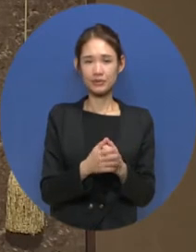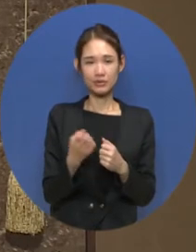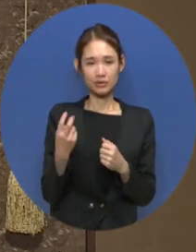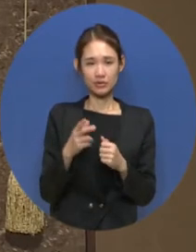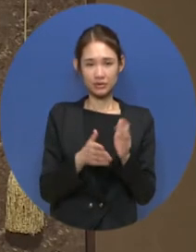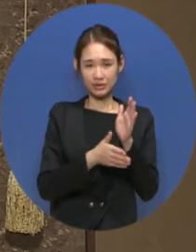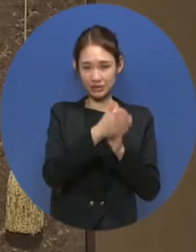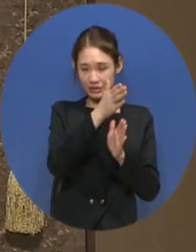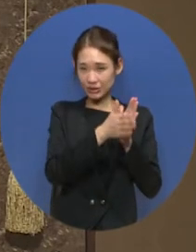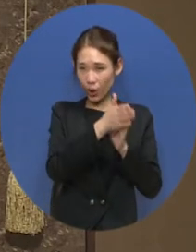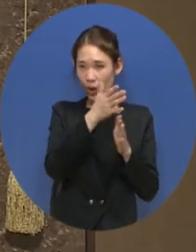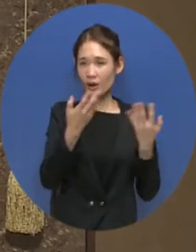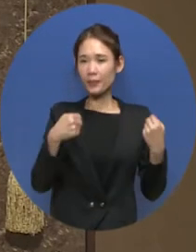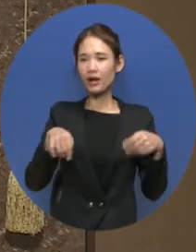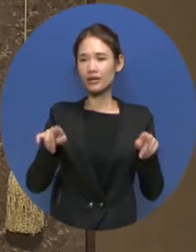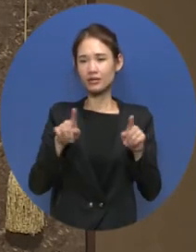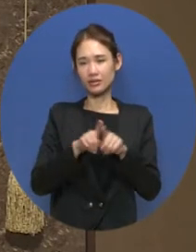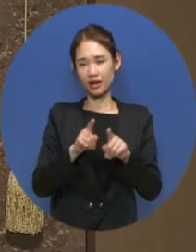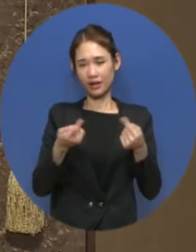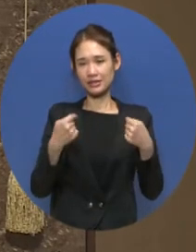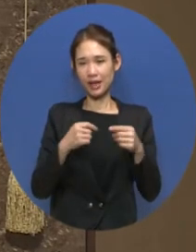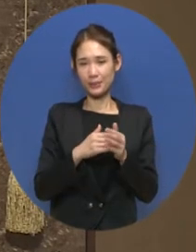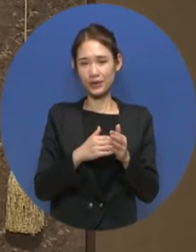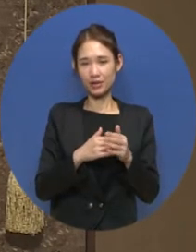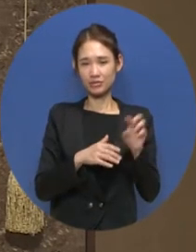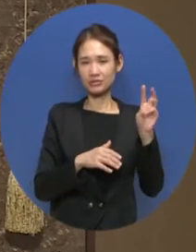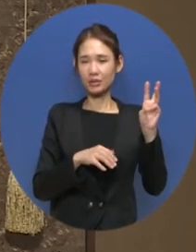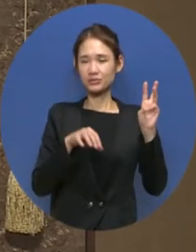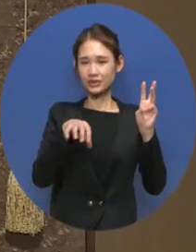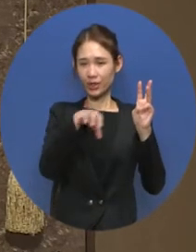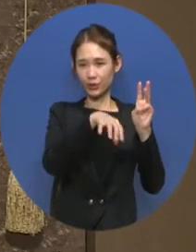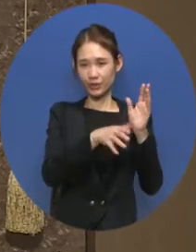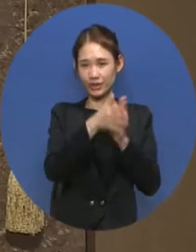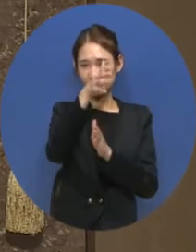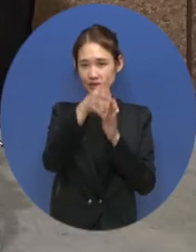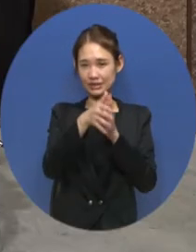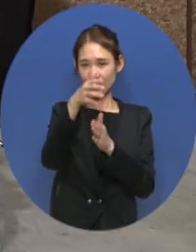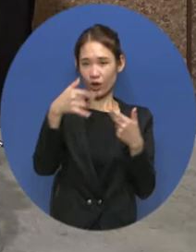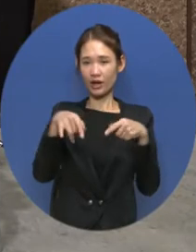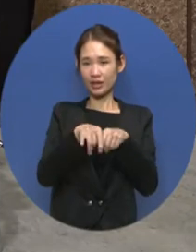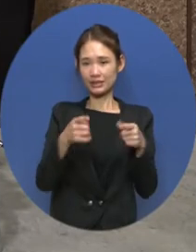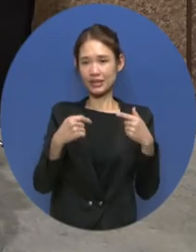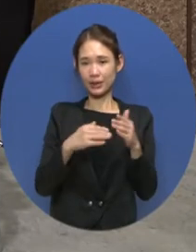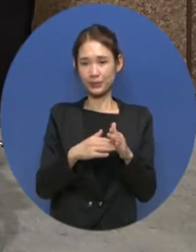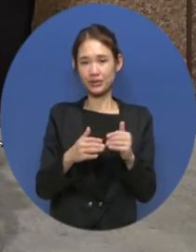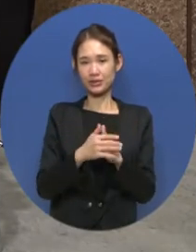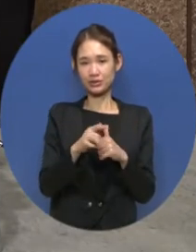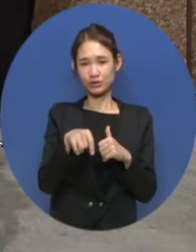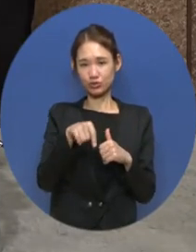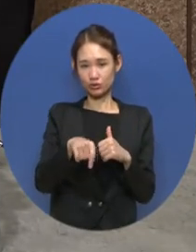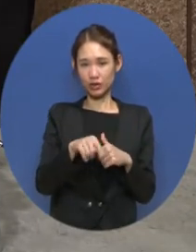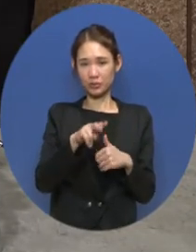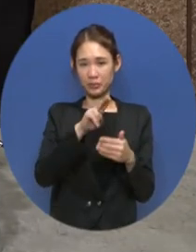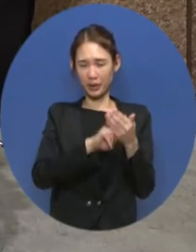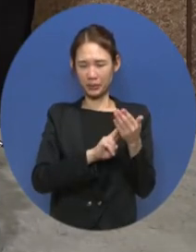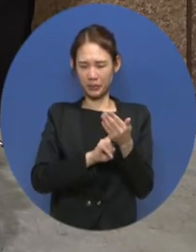이제 시설들이 많이 참여를 했는데 한 30여 개의 시설이 참여를 했었습니다. 네. 혹시 그 중에 가장